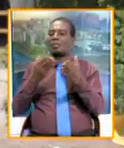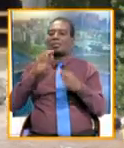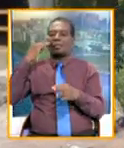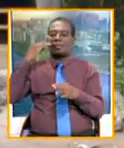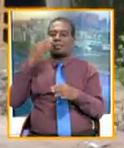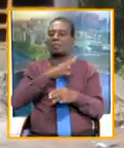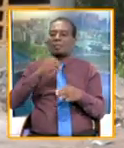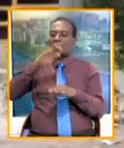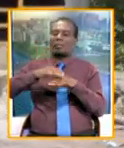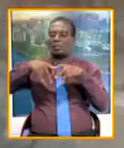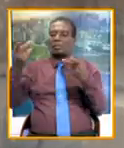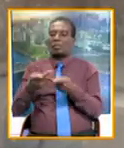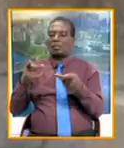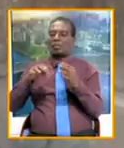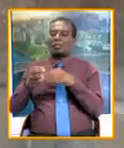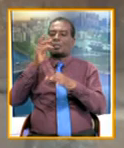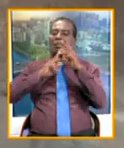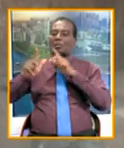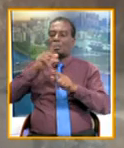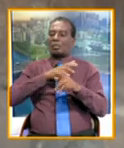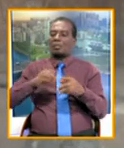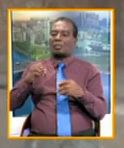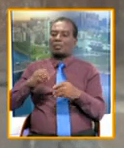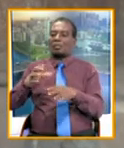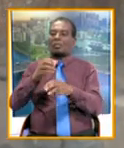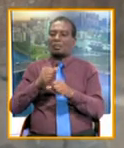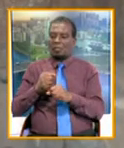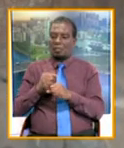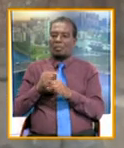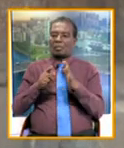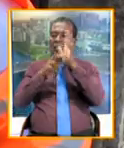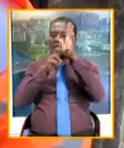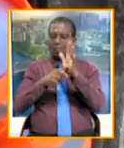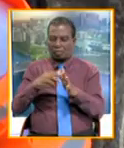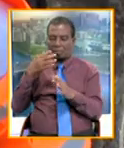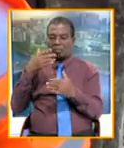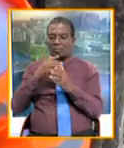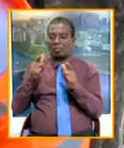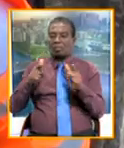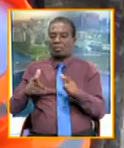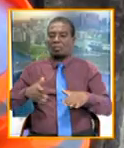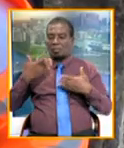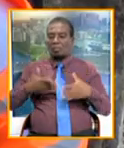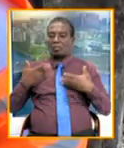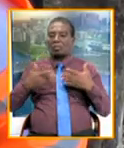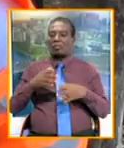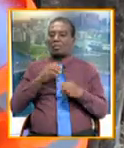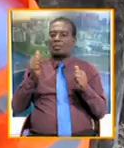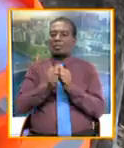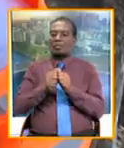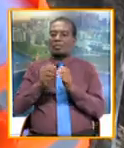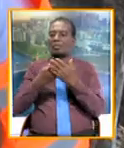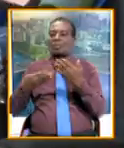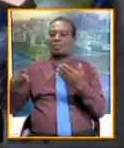fruits. Sur le terrain, la population se montre réceptive. Les agents motivés et déterminés, munis du